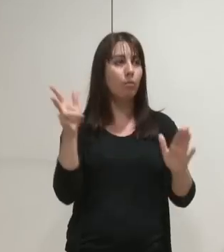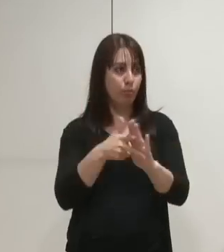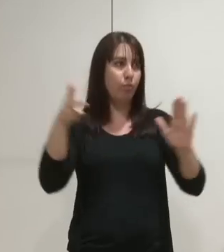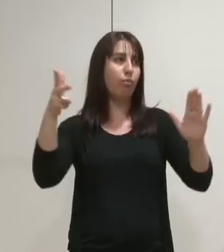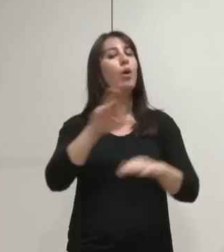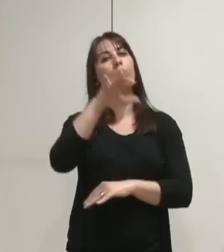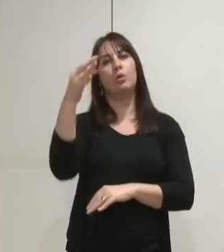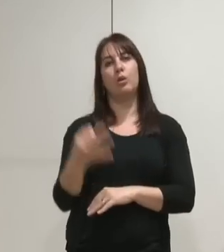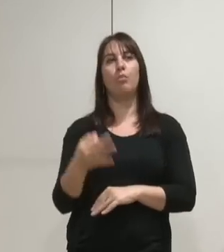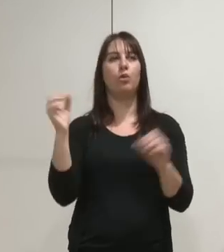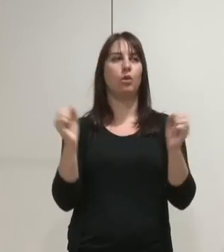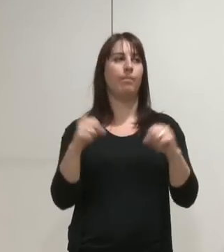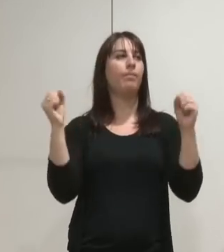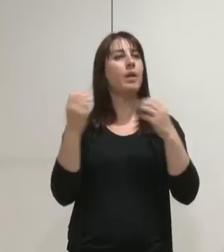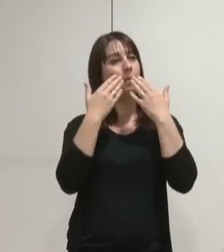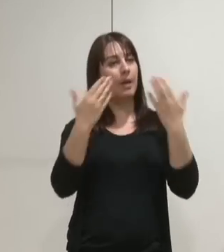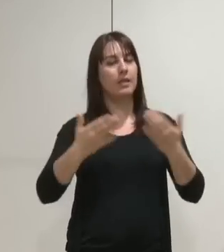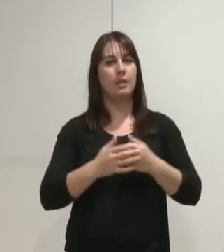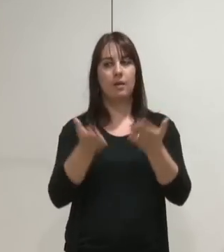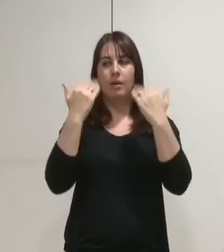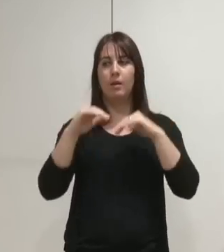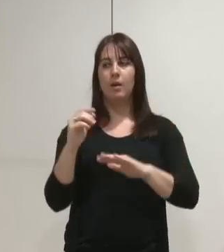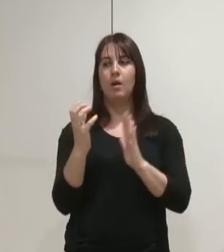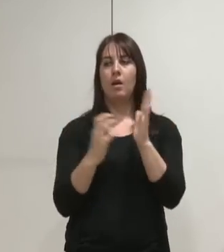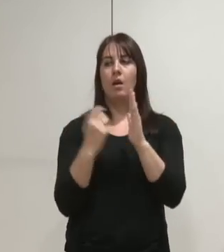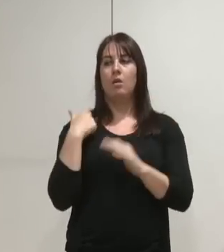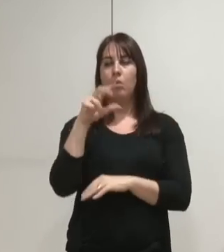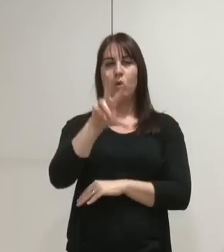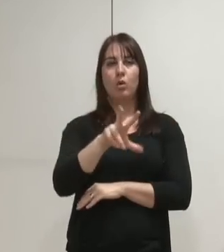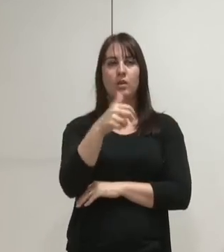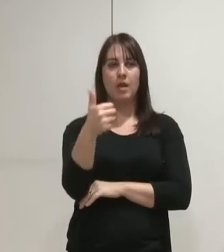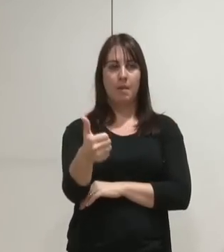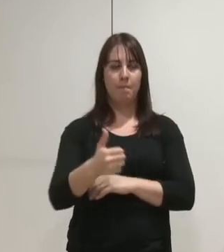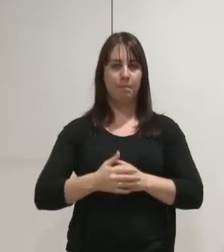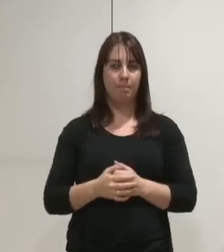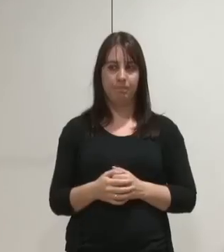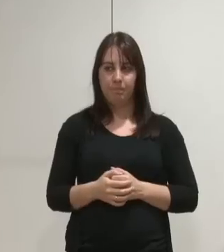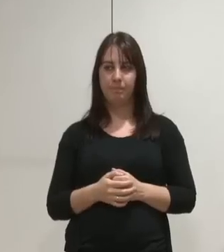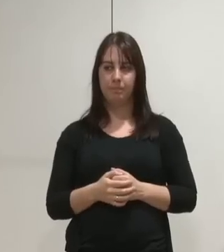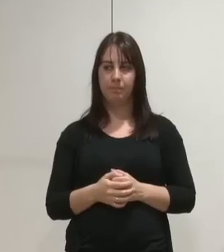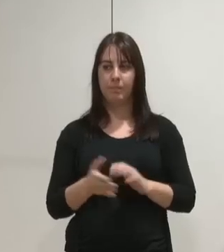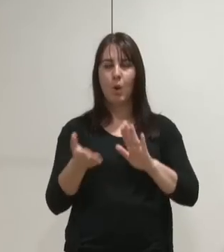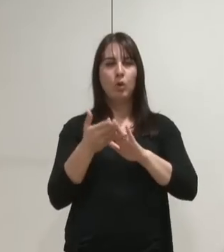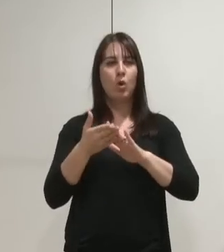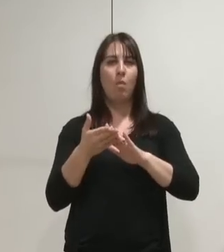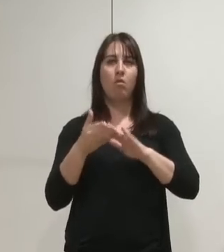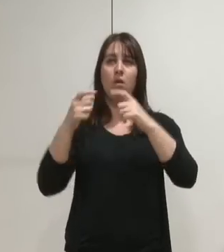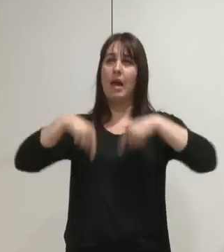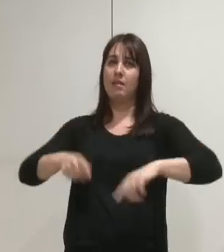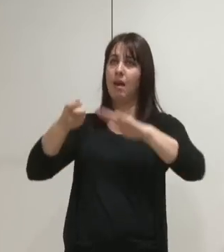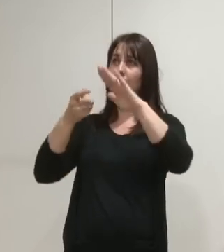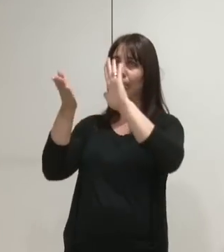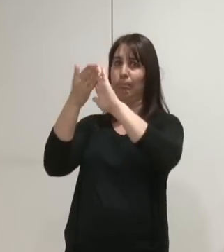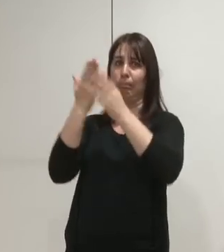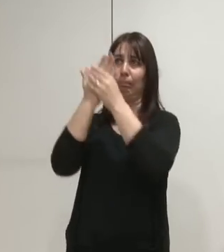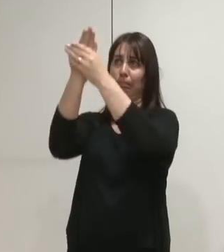à l'unanimité je vous remercie la délibération numéro 31 il s'agit de demande de subvention à l'État dans